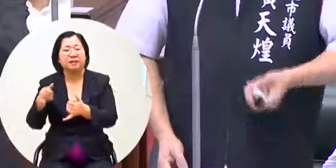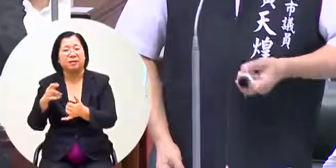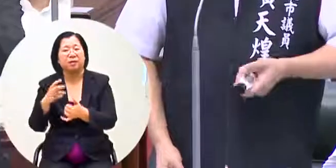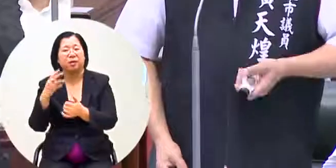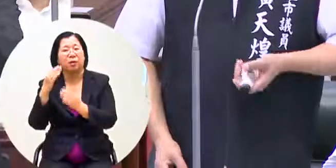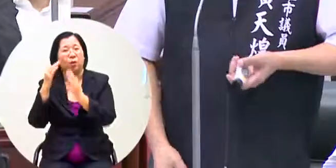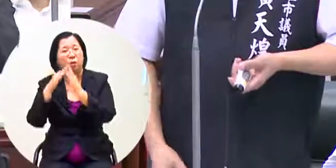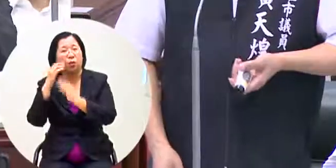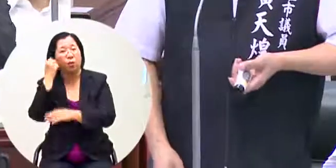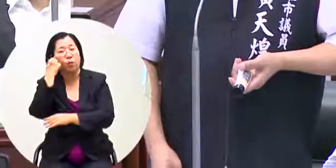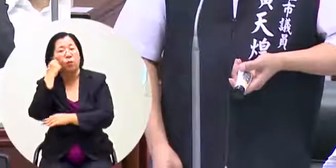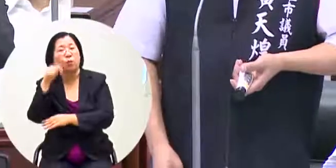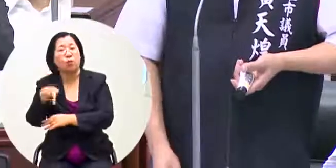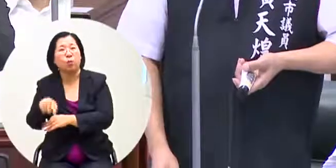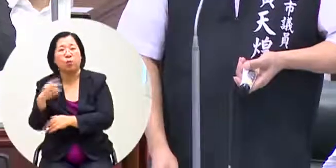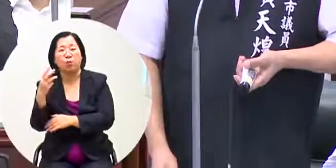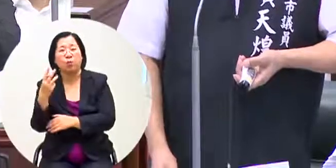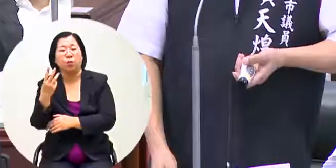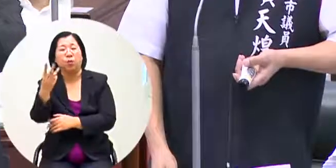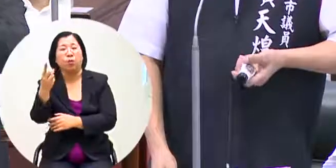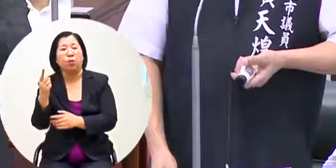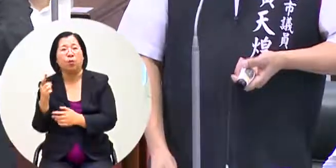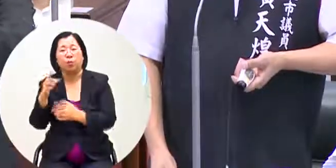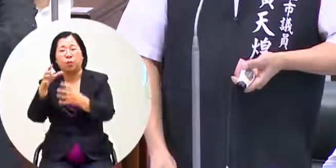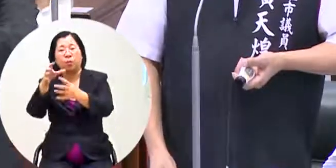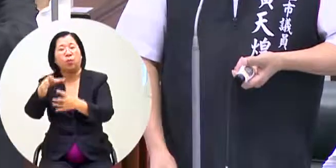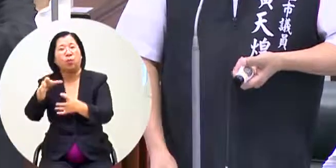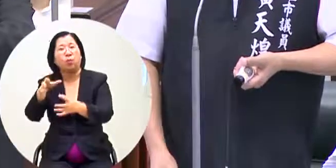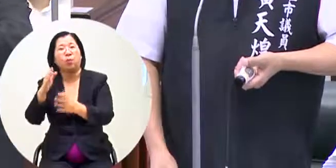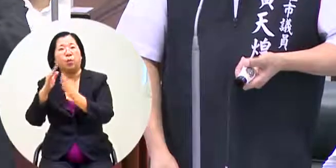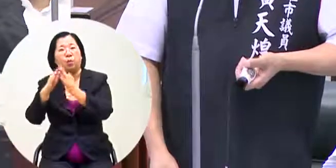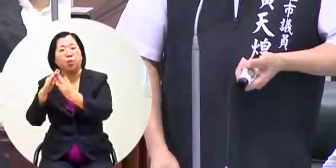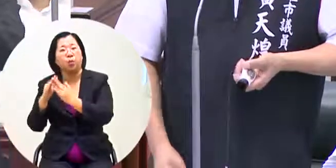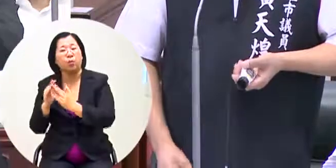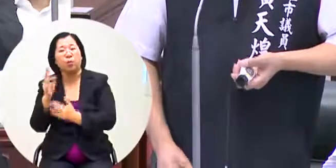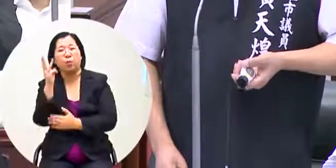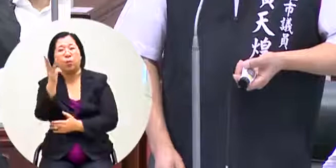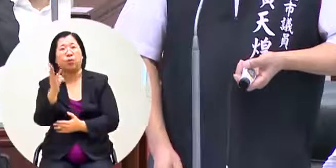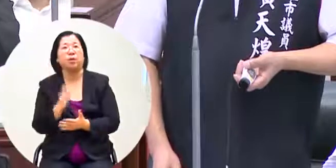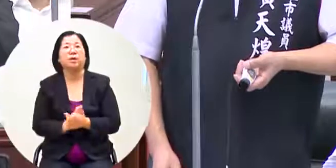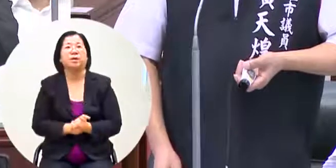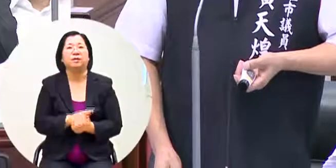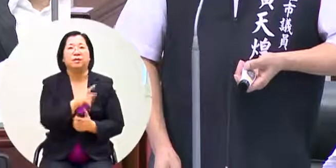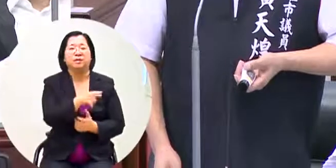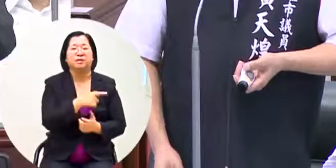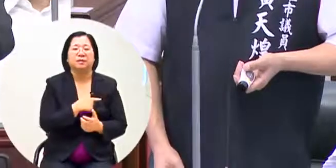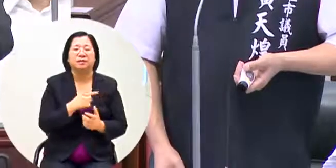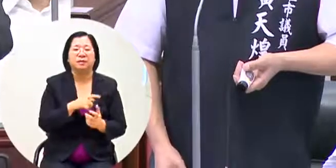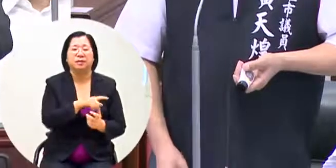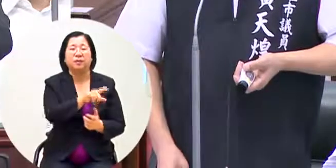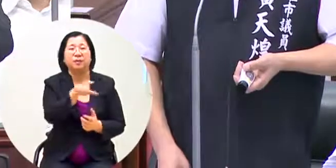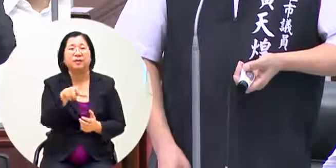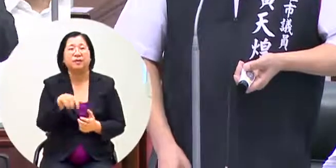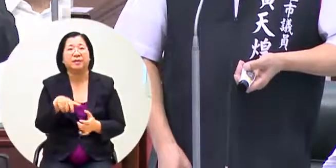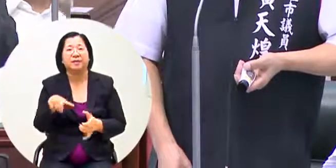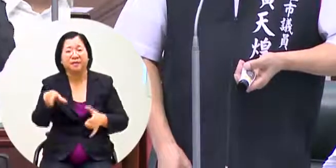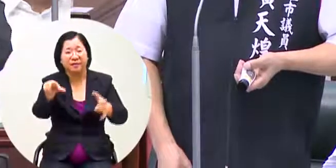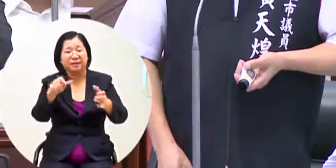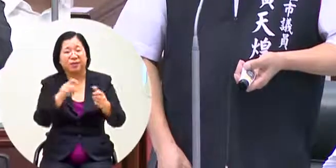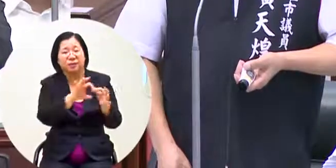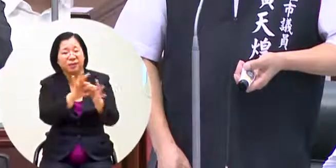两条纵向的道路，就是南北向道路会连接到那个四米道路。它其实目前依照都市计划，我